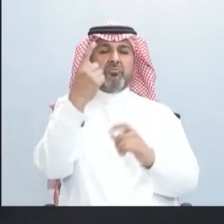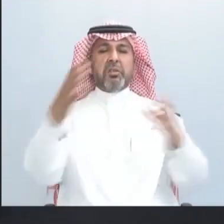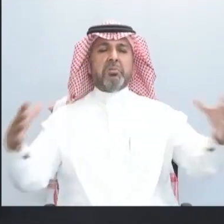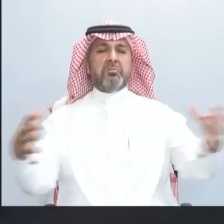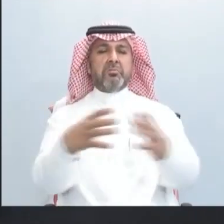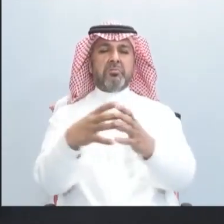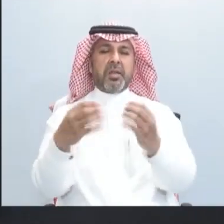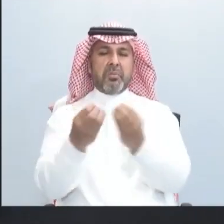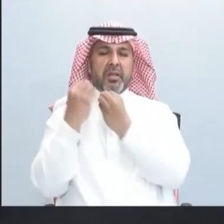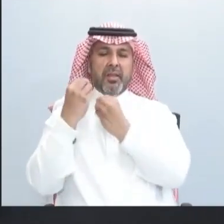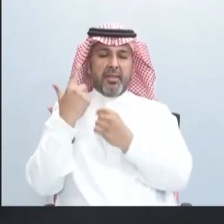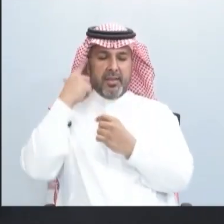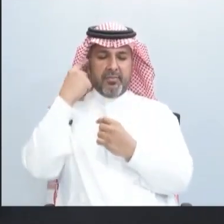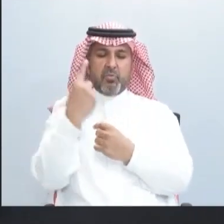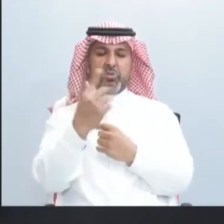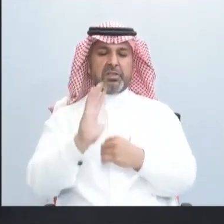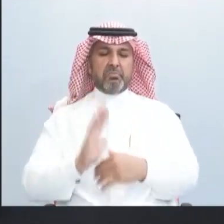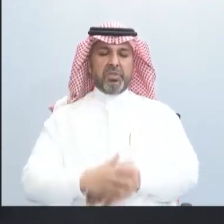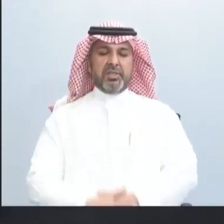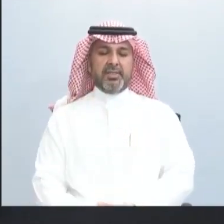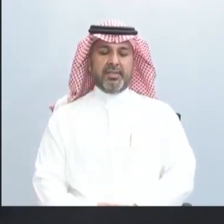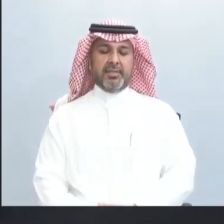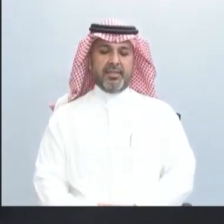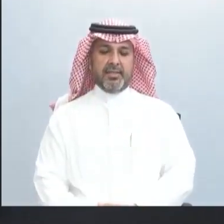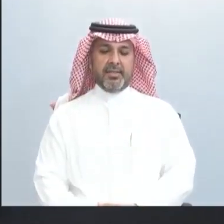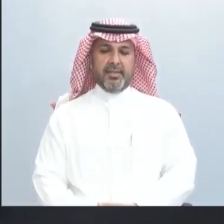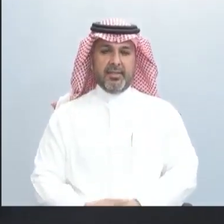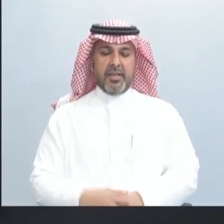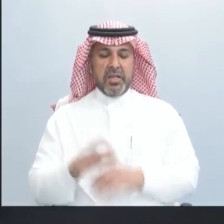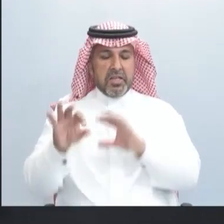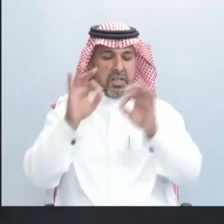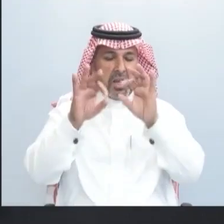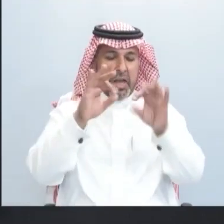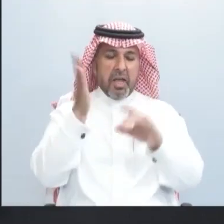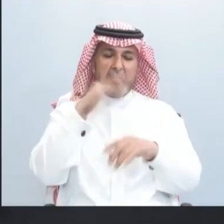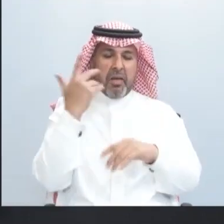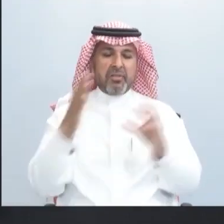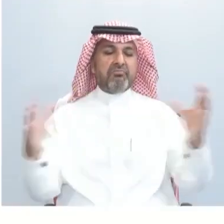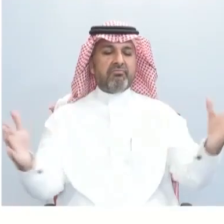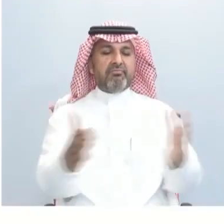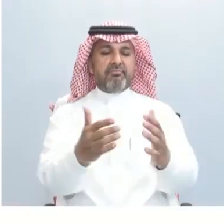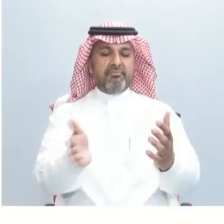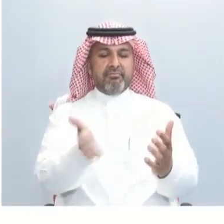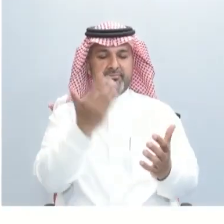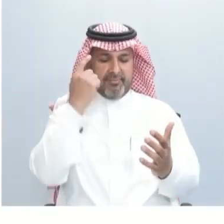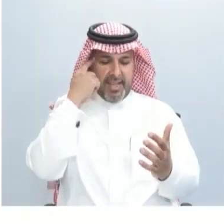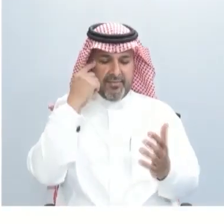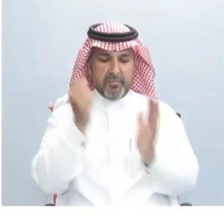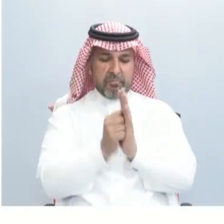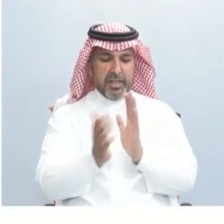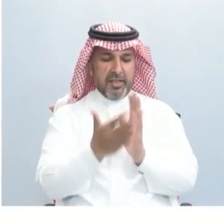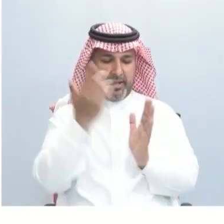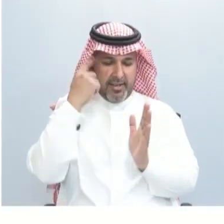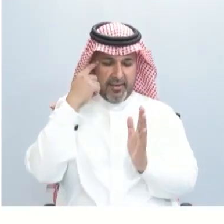واحده بياخذهم كلهم الجائزه الاولى والثانيه والثالثه والرابعه والخامسه طريقه واحده فقط لاختيار الجوائز لانه بياخذ جميع